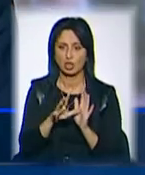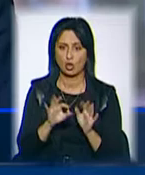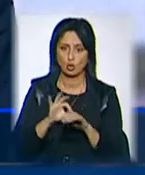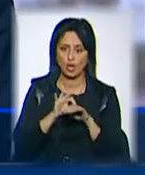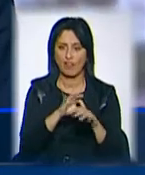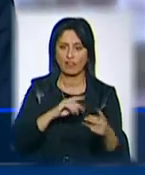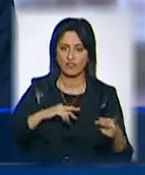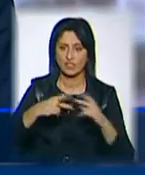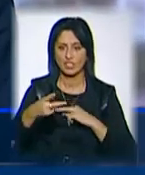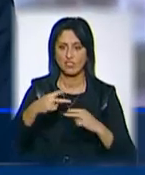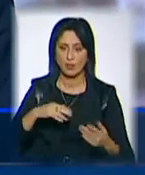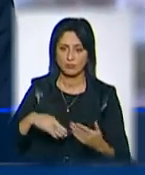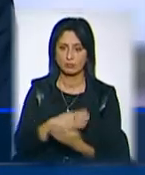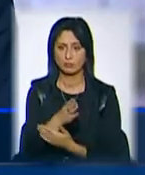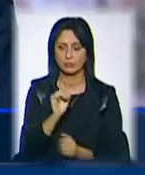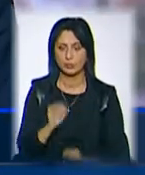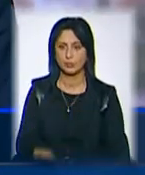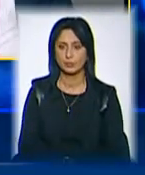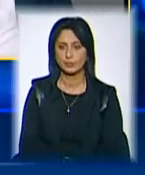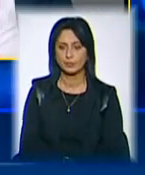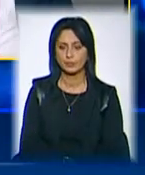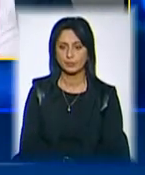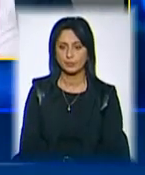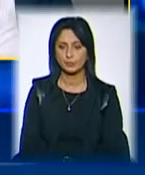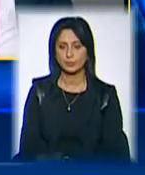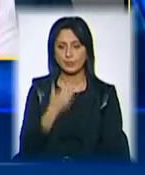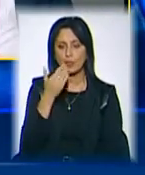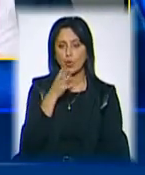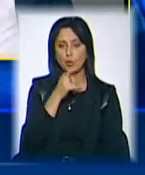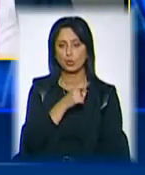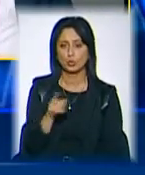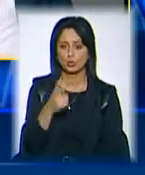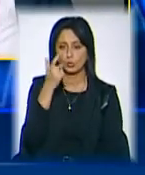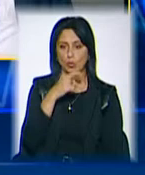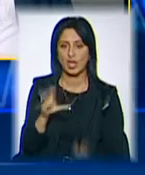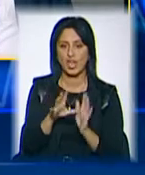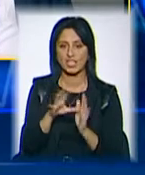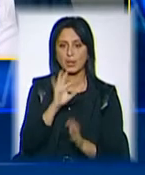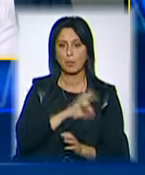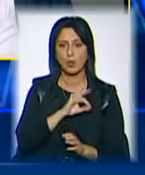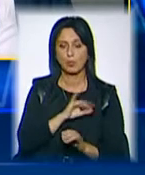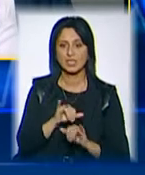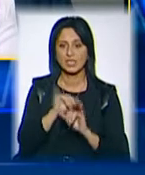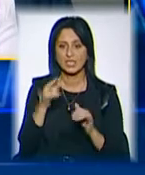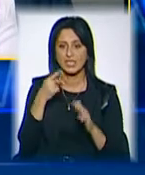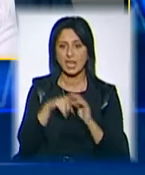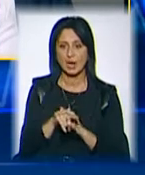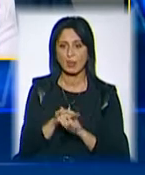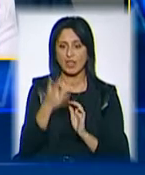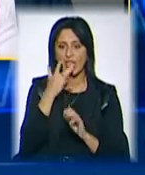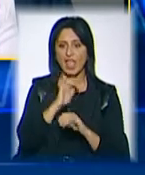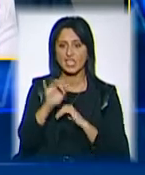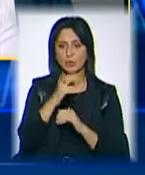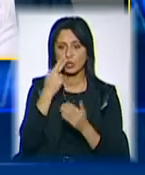გავატაროთ, გავცვალოთ ჩვენ ქვეყნებს შორის. ბატონ სულხან, ბოლო დროს ელექტროენერგიის მოხმარების ზრდის გამო